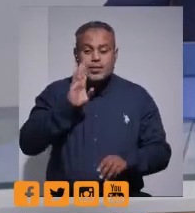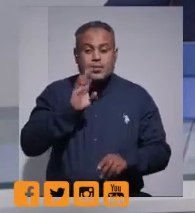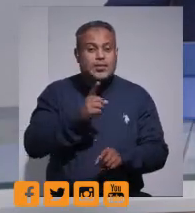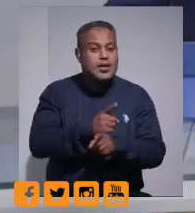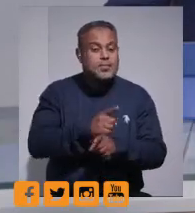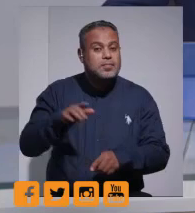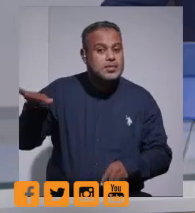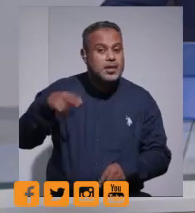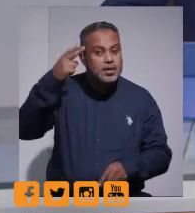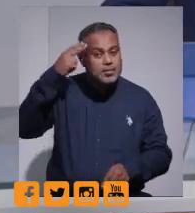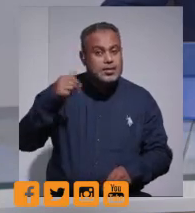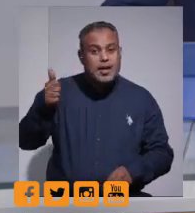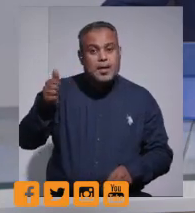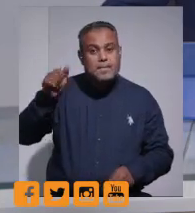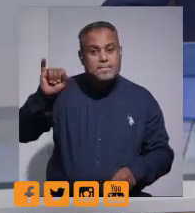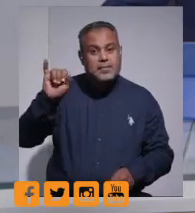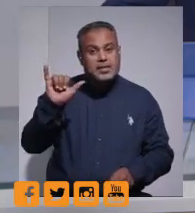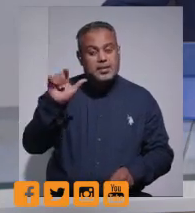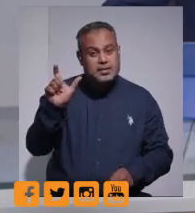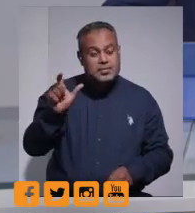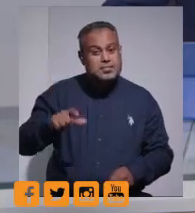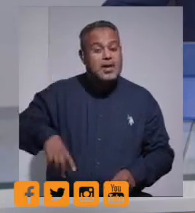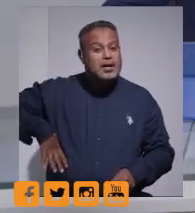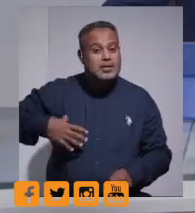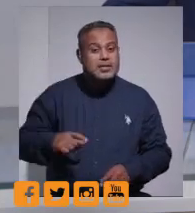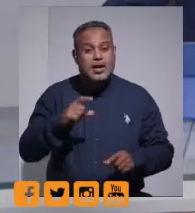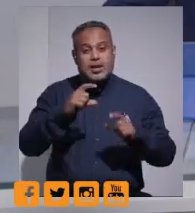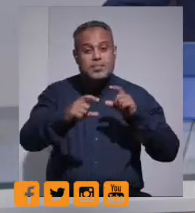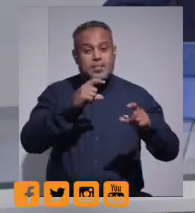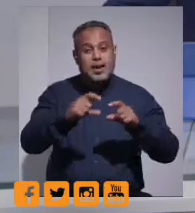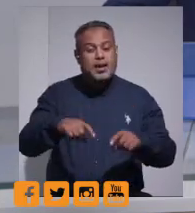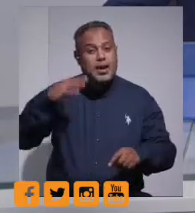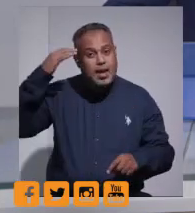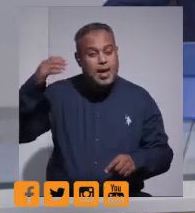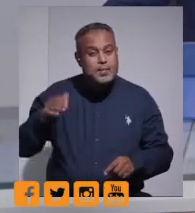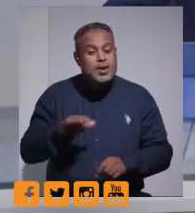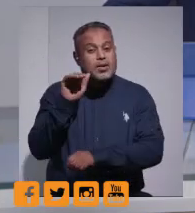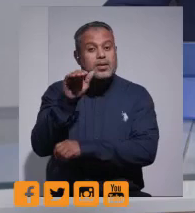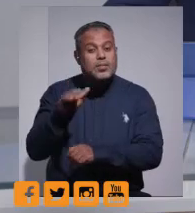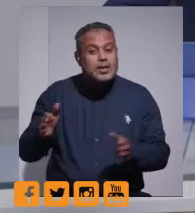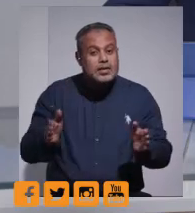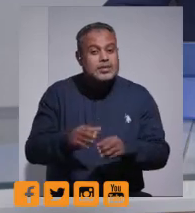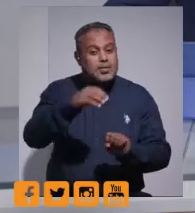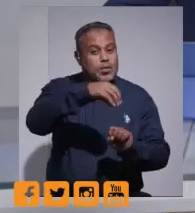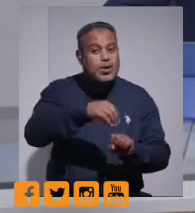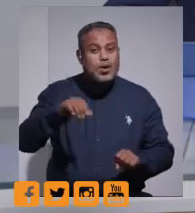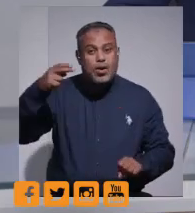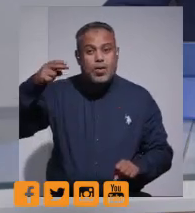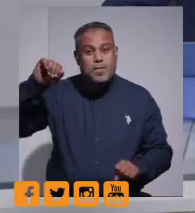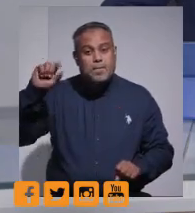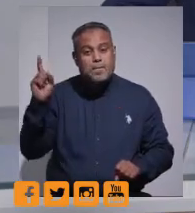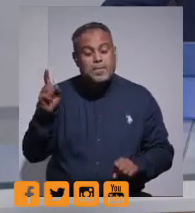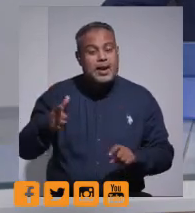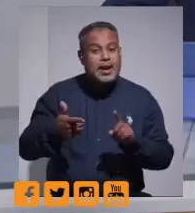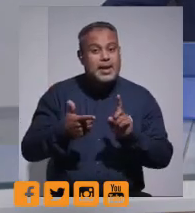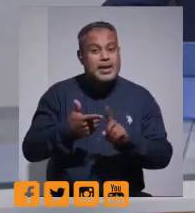حضرموت امين بعباد مع اداره بنك الامل للتمويل الاصغر فرع المكلا المكونه من الاخ عمر الياهري نائب مدير البنك